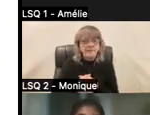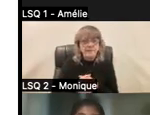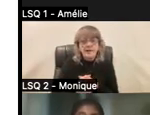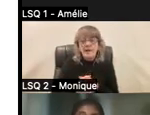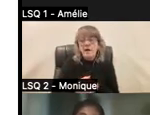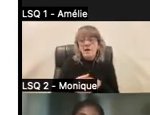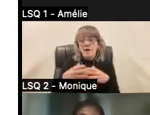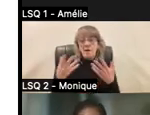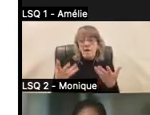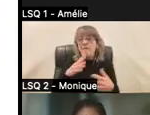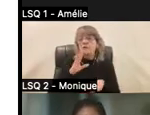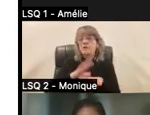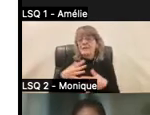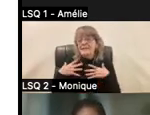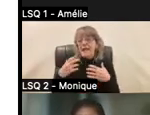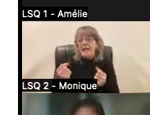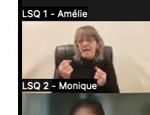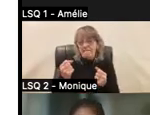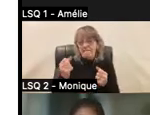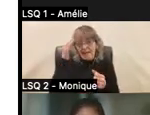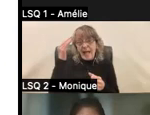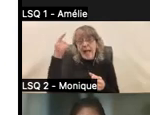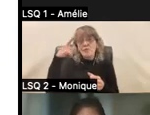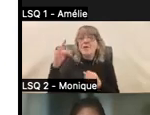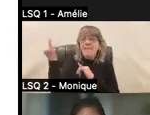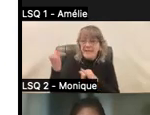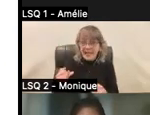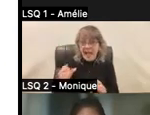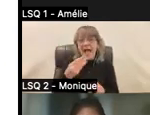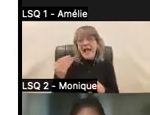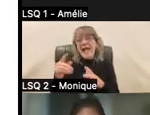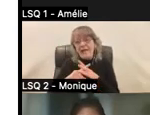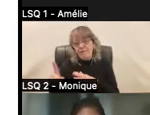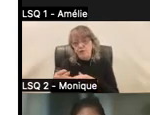Alors, parlons de la santé mentale des immigrants et des réfugiés.